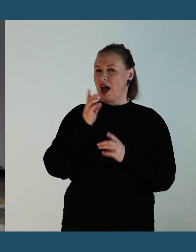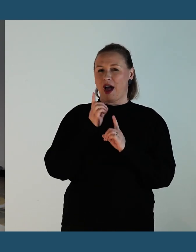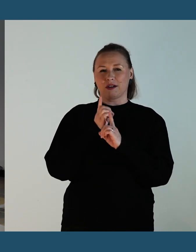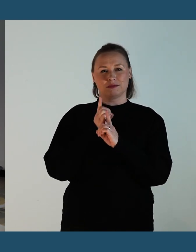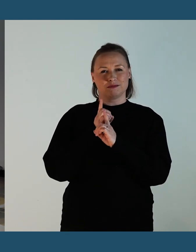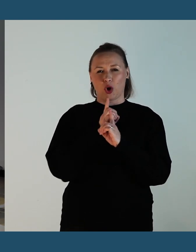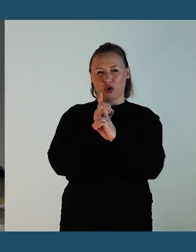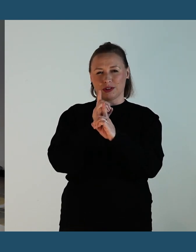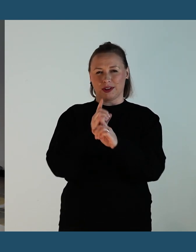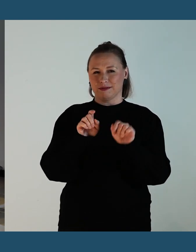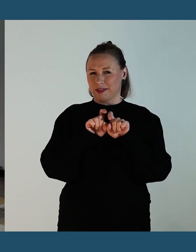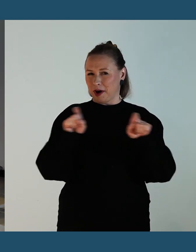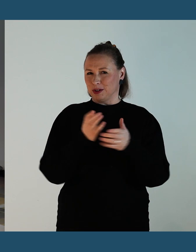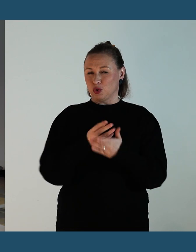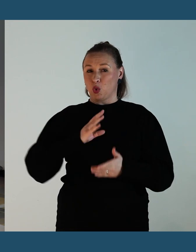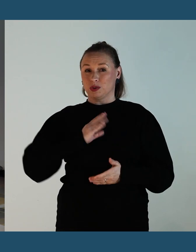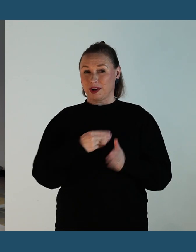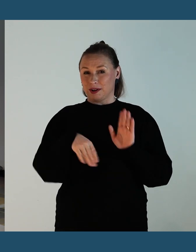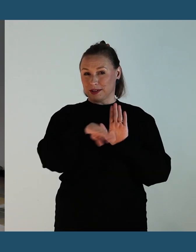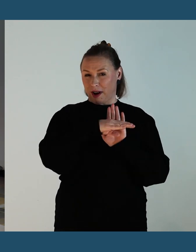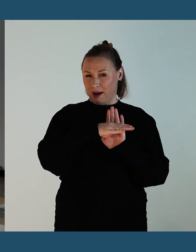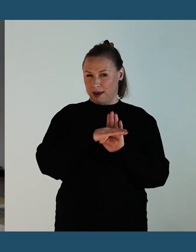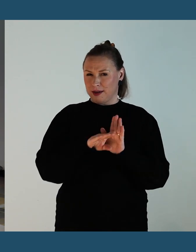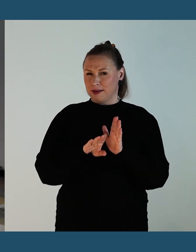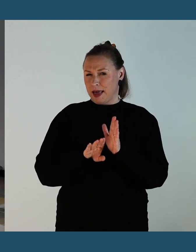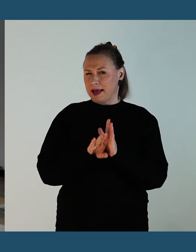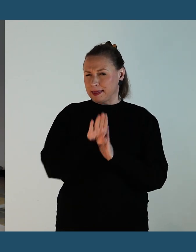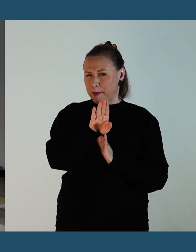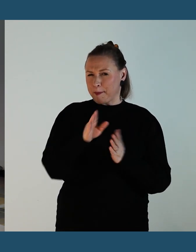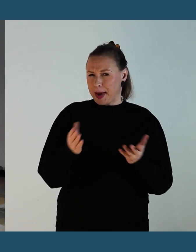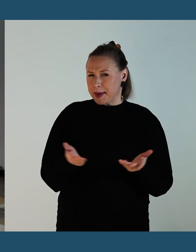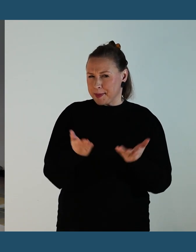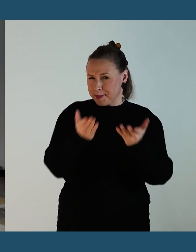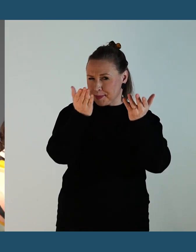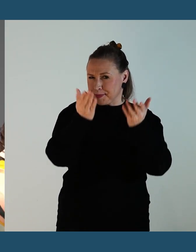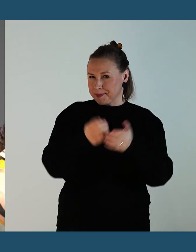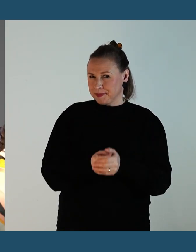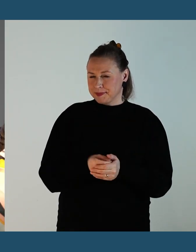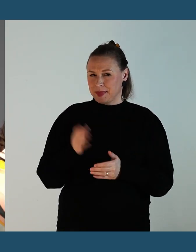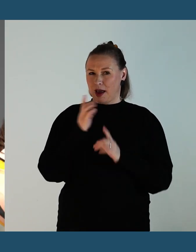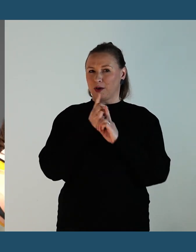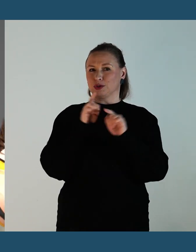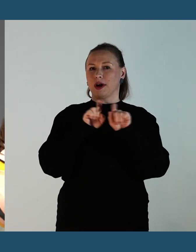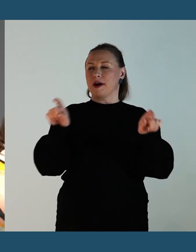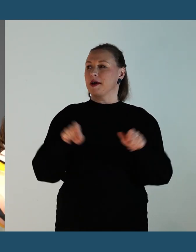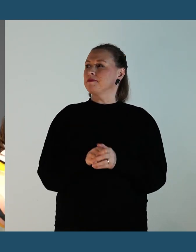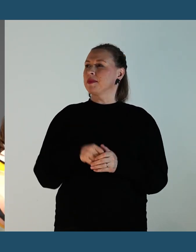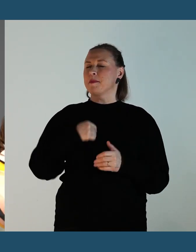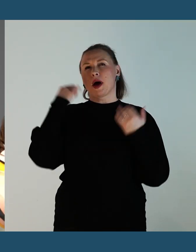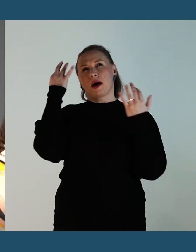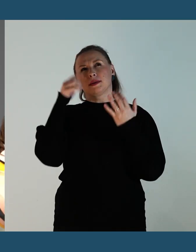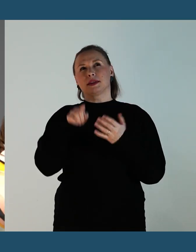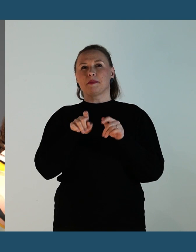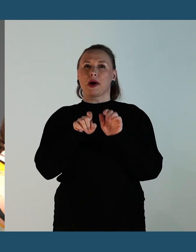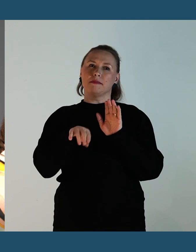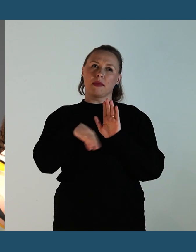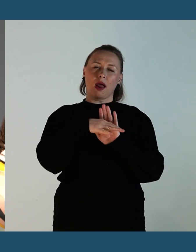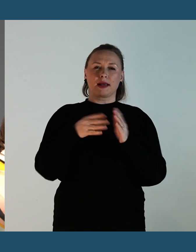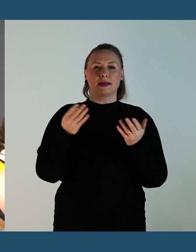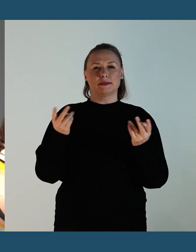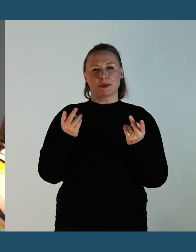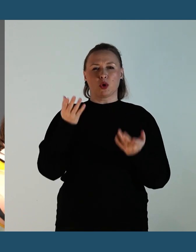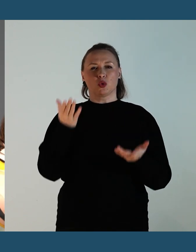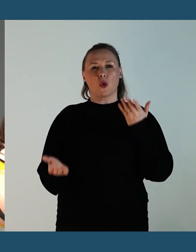on tietenkin tämä translain niin kuin eteenpäin vieminen. Ja ajattelin, että se on juuri tyypillinen sellainen laki, jossa hyvin